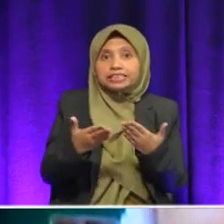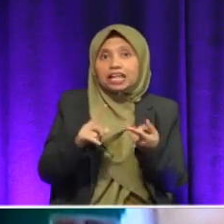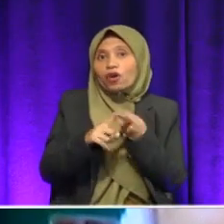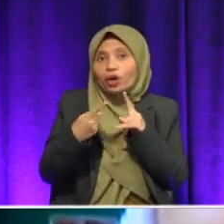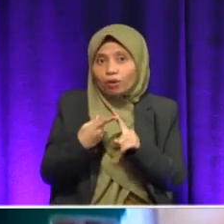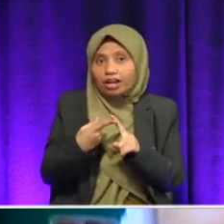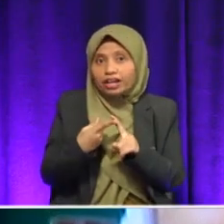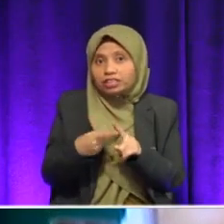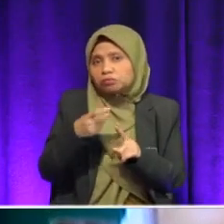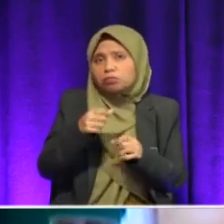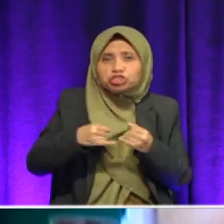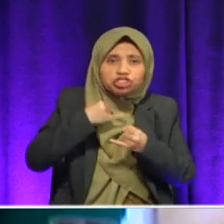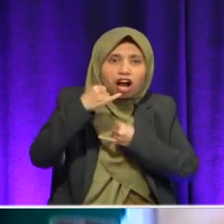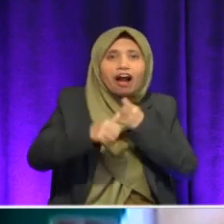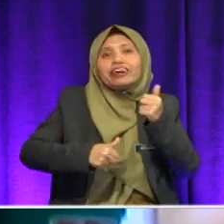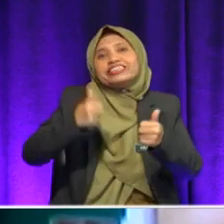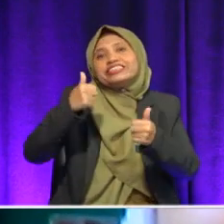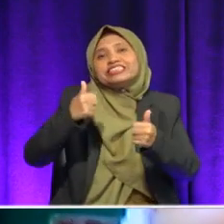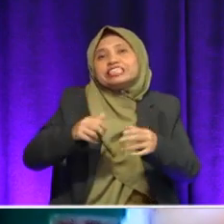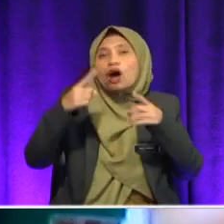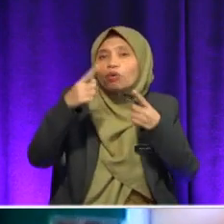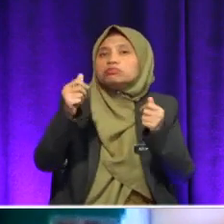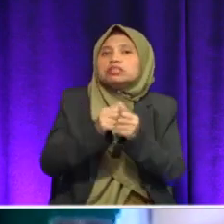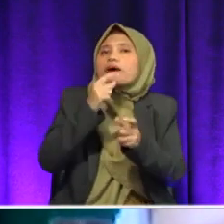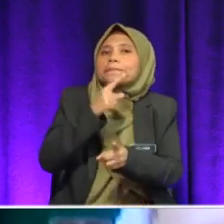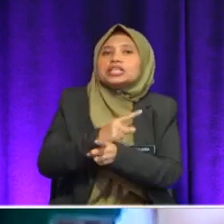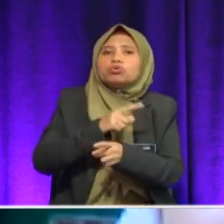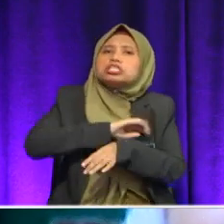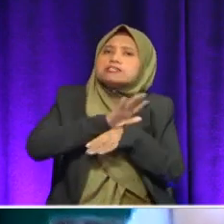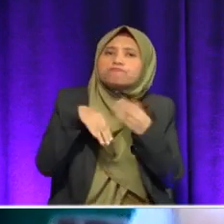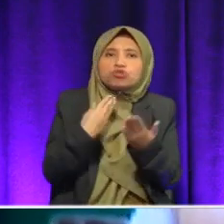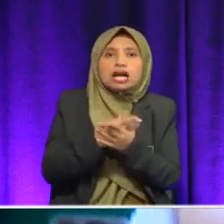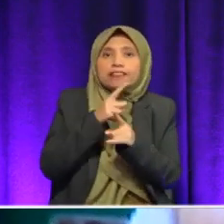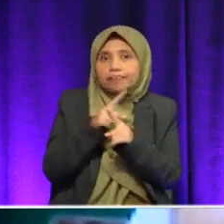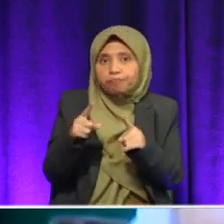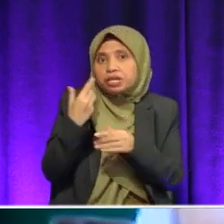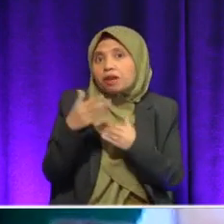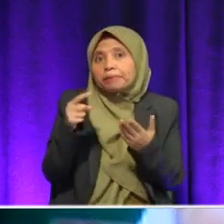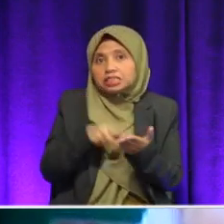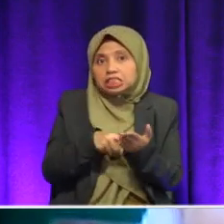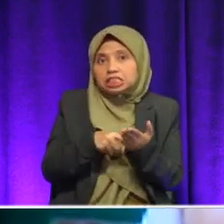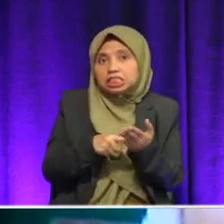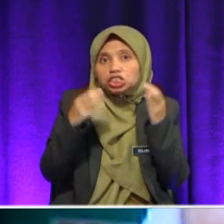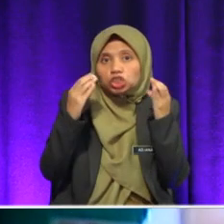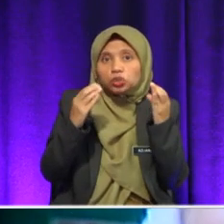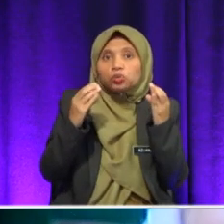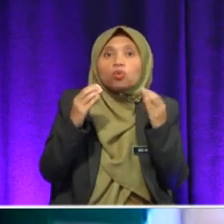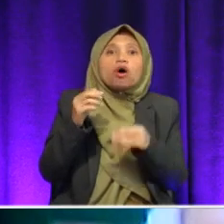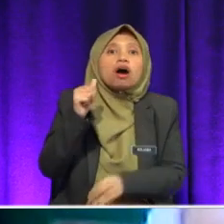yang berjaya jawab dengan tepat sekali semuanya tetapi sebatas ini Ceko Azmi